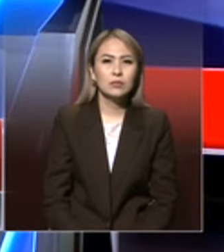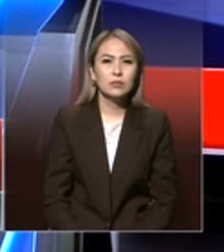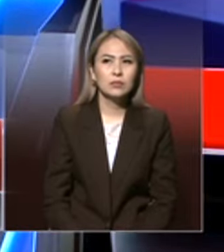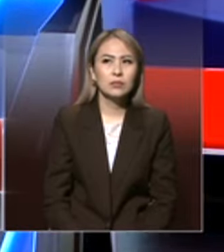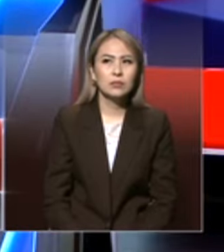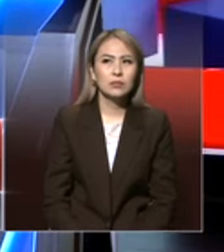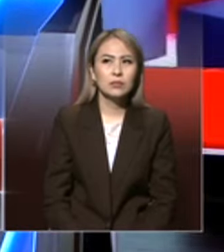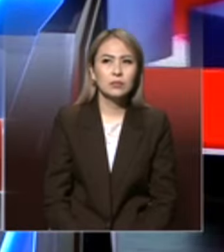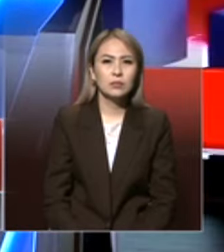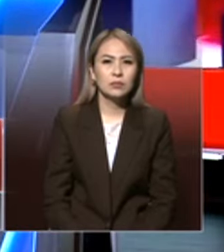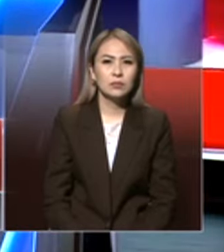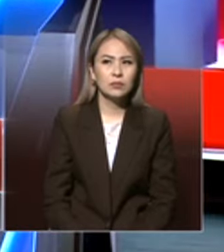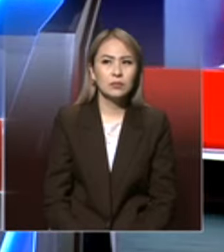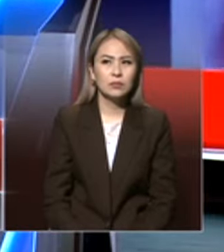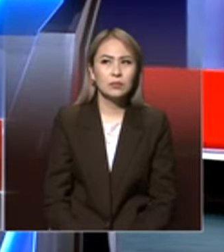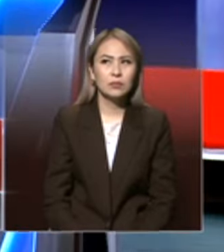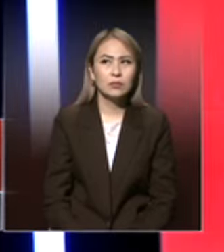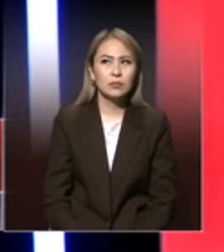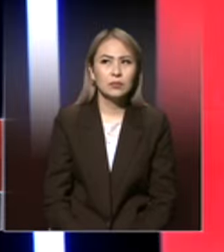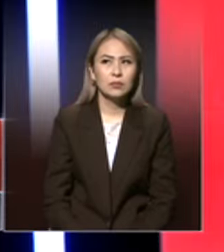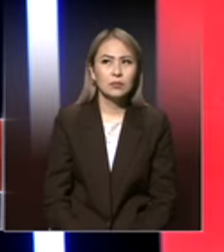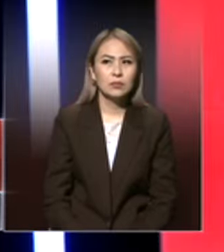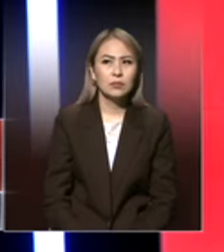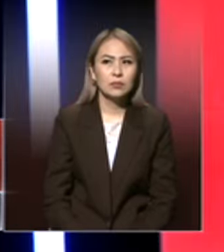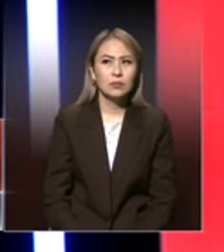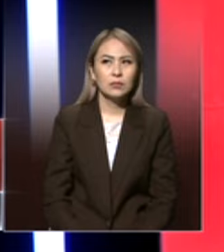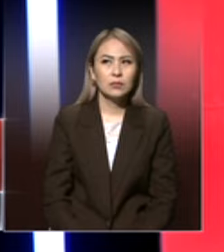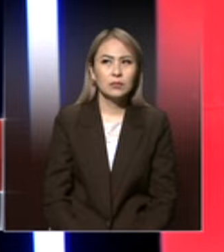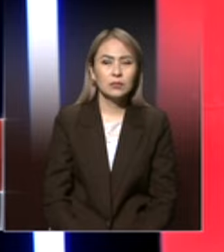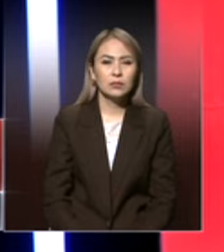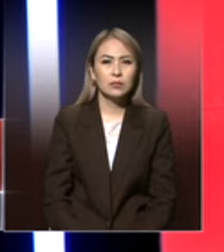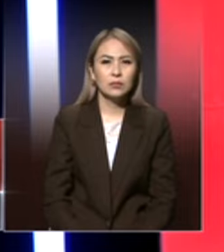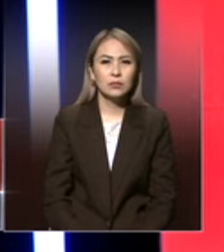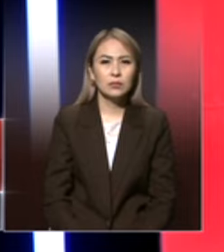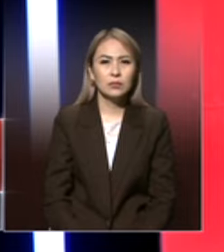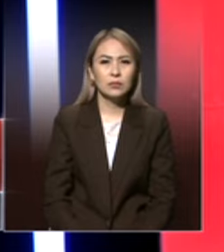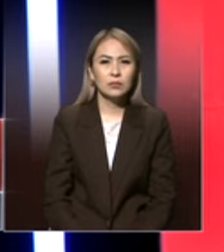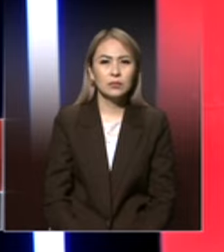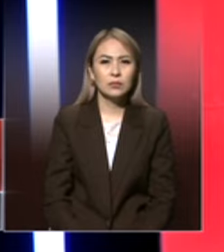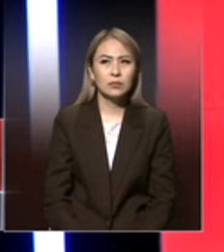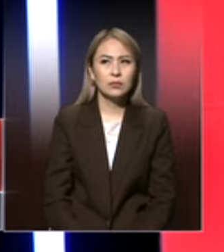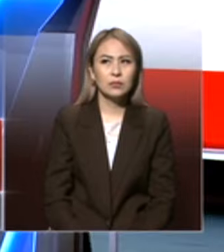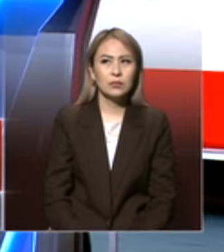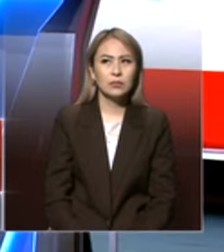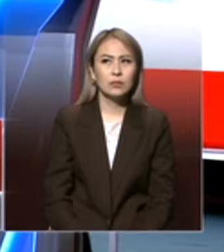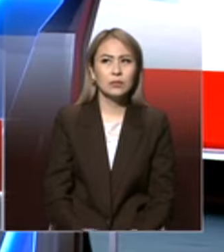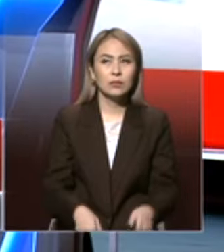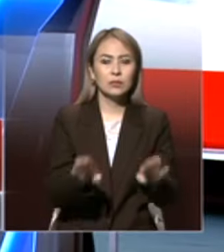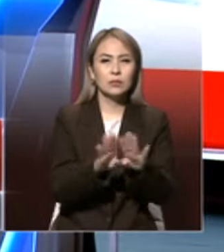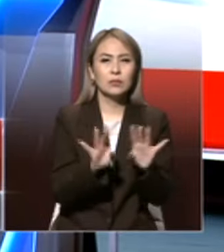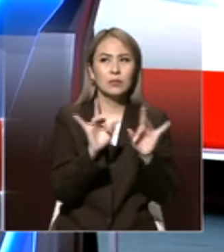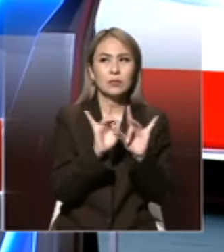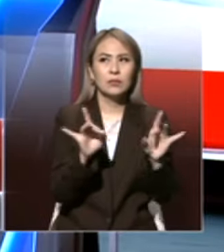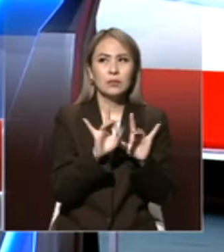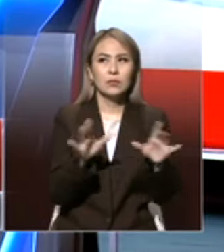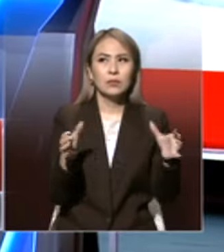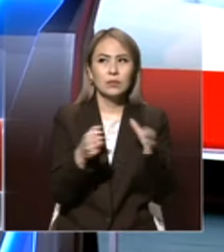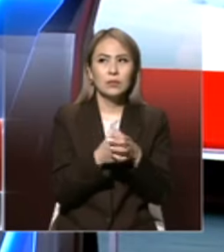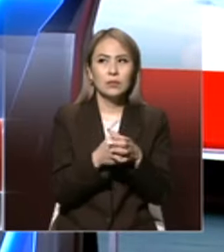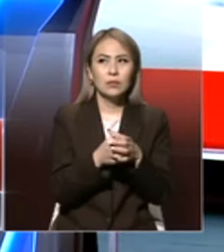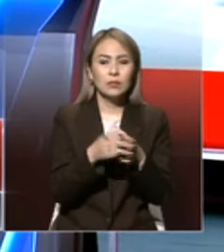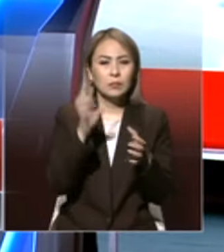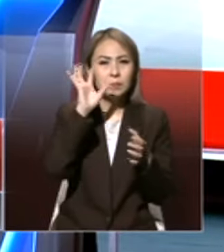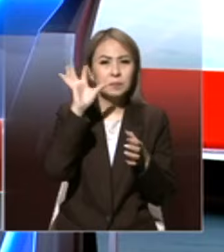сіздің? Жоқ, маңызды емес қой, есімін қайтесіз. Өзіне жауап берейін деген бұл. Құрметті көрермендер, бізде бағанағын айтып кеттік, бізде